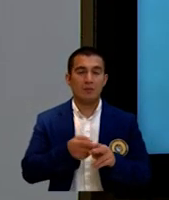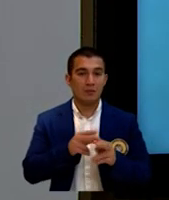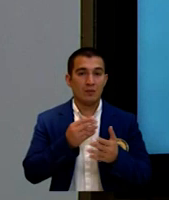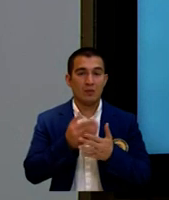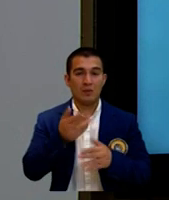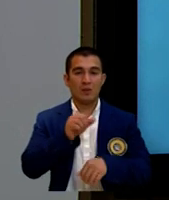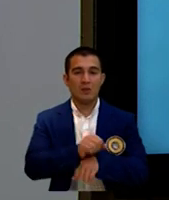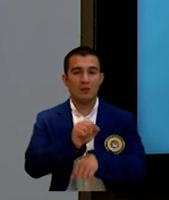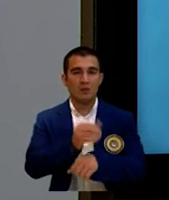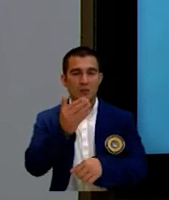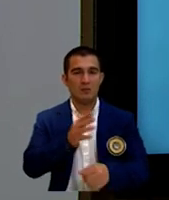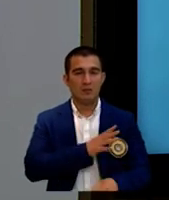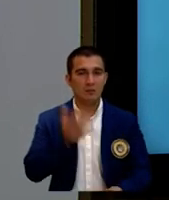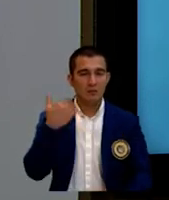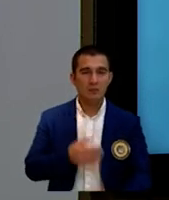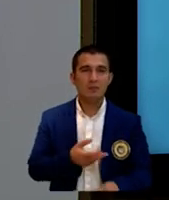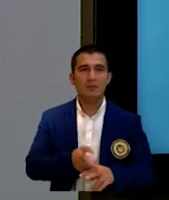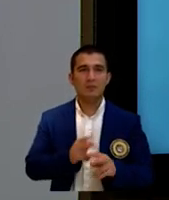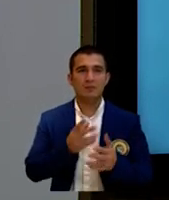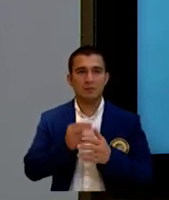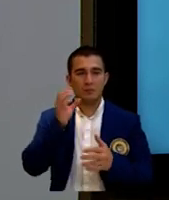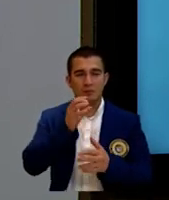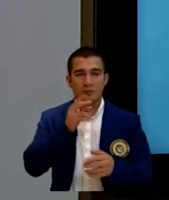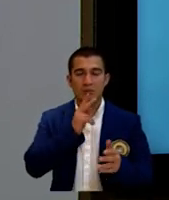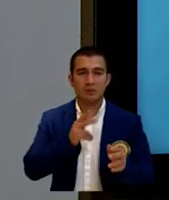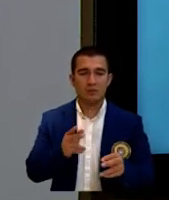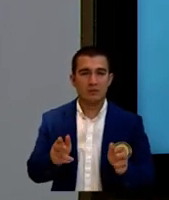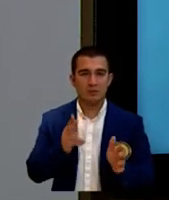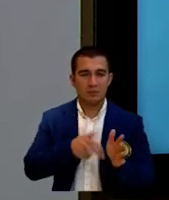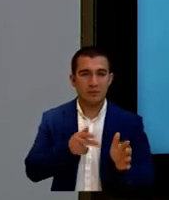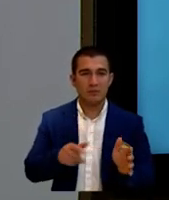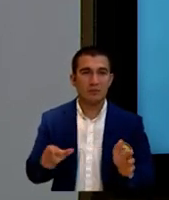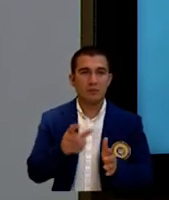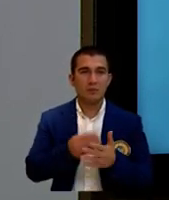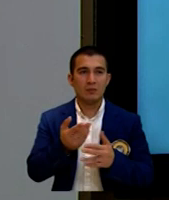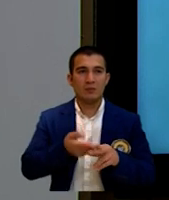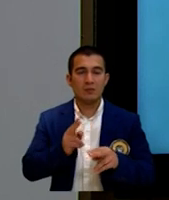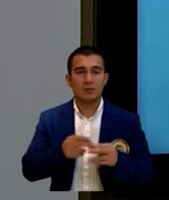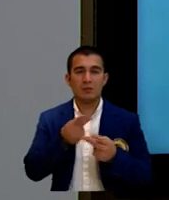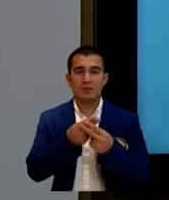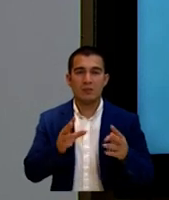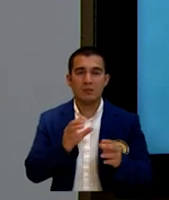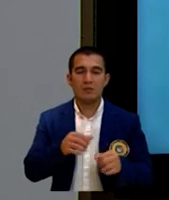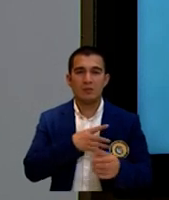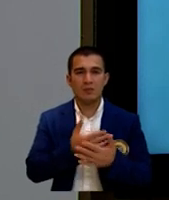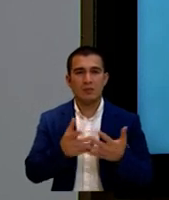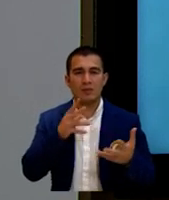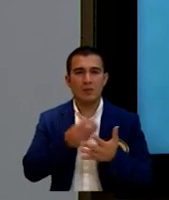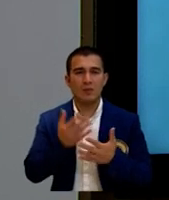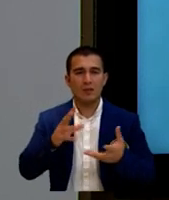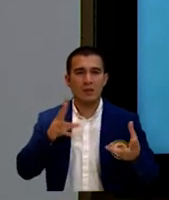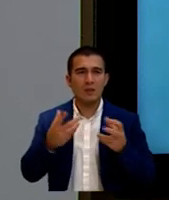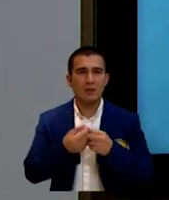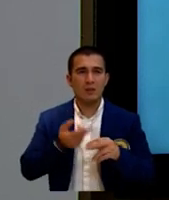Uchinchisi: O'zbekiston temir yo'llari aksiyadorlik kompaniyasi nechanchi yilda O'zbekiston temir yo'llari aksiyadorlik jamiyati